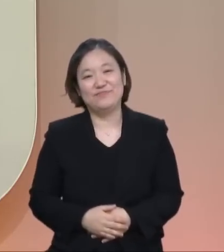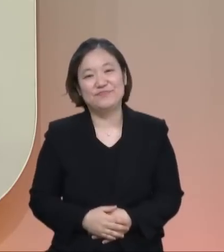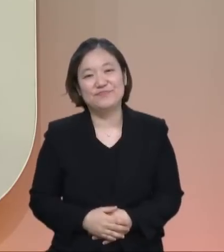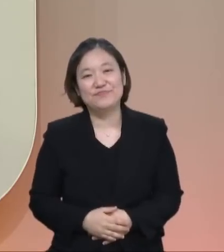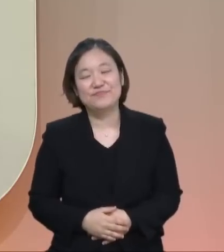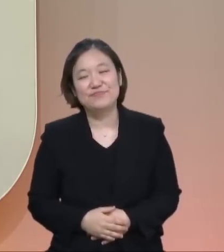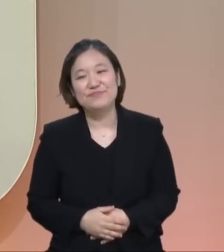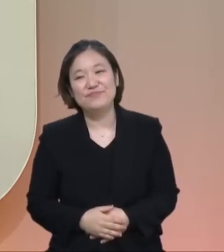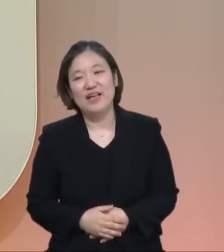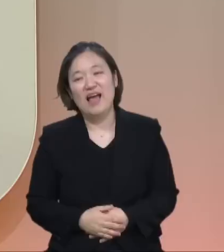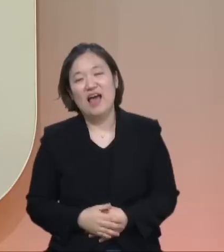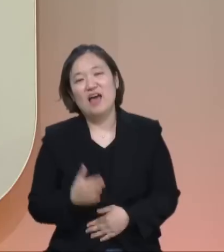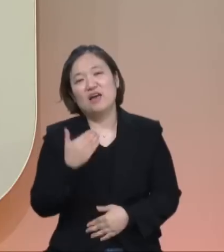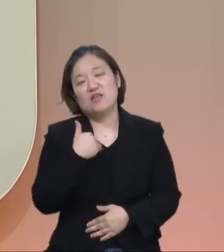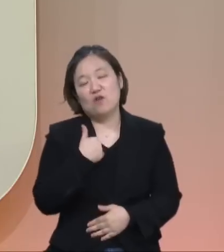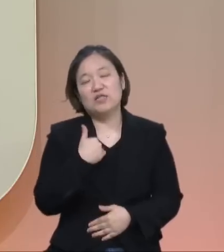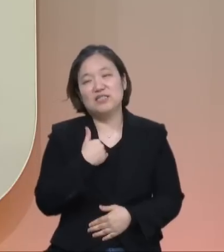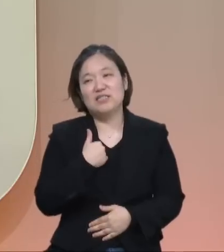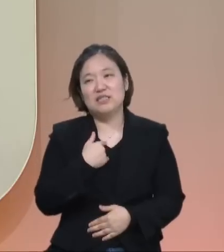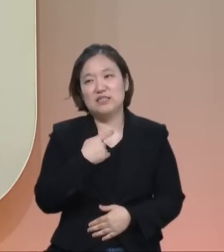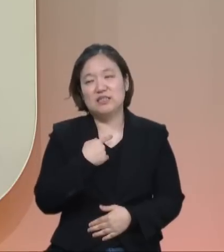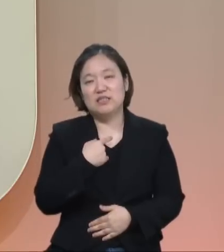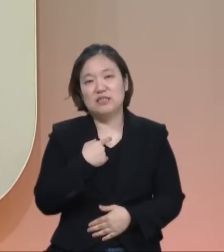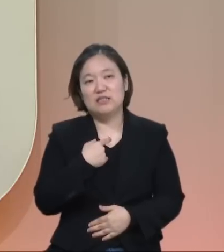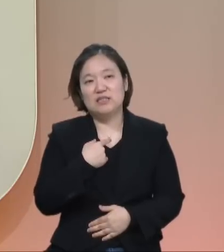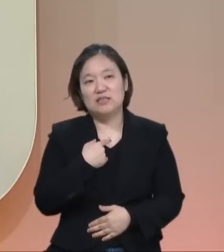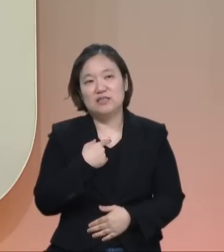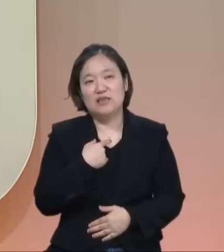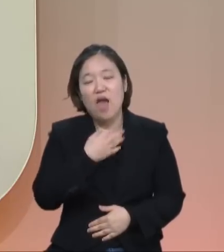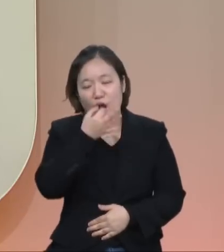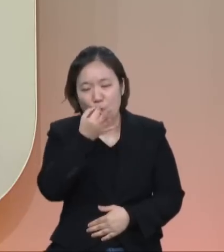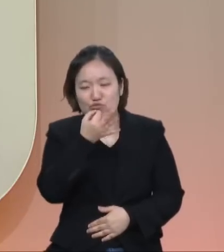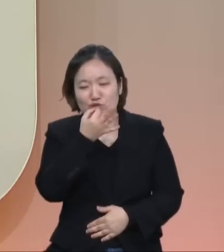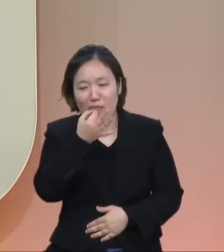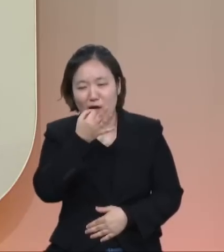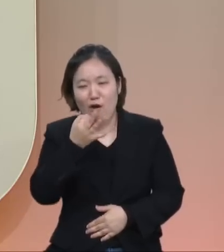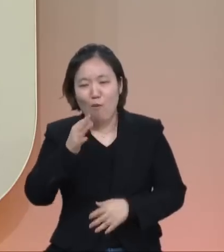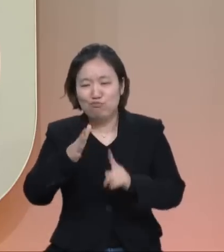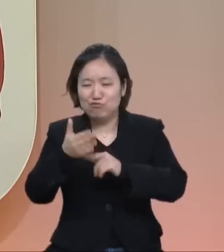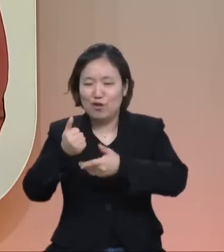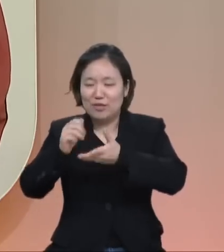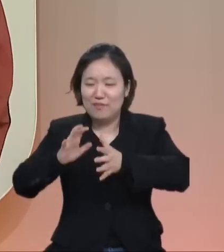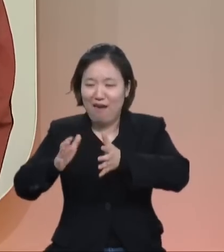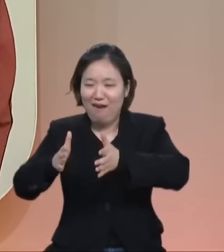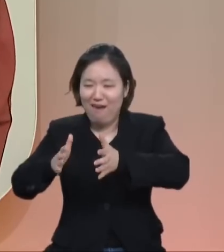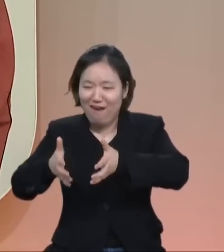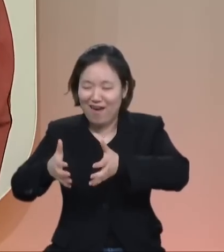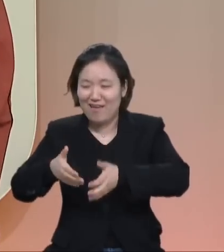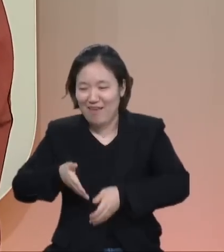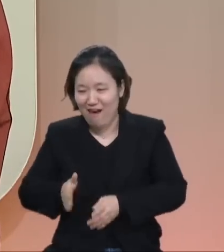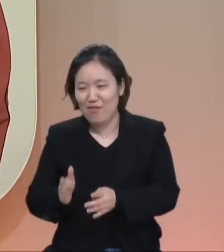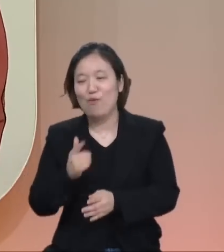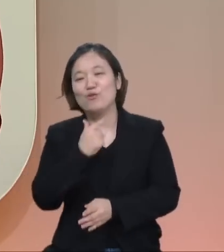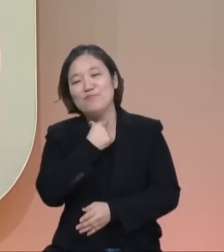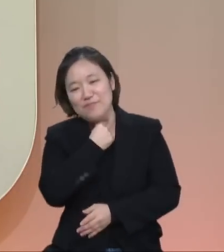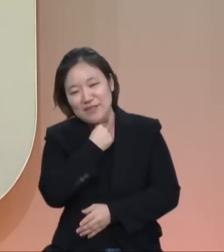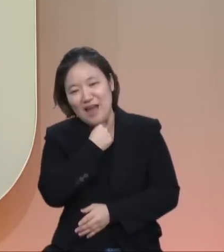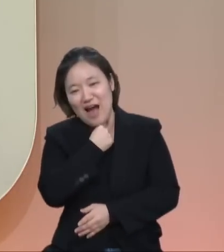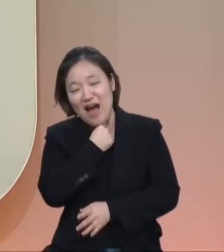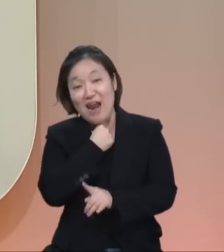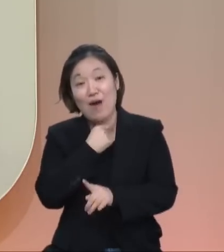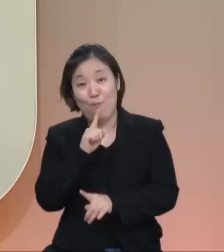전원 오로지 염불에서 극락세계에 태어나기를 발언하고 있습니다 근데 그 불자님이 너무나